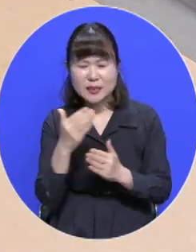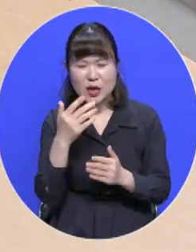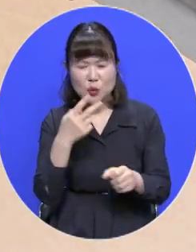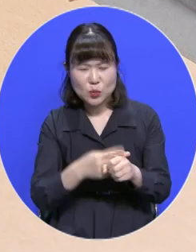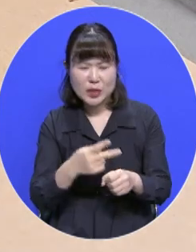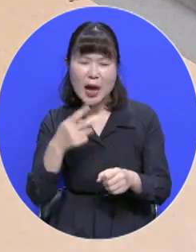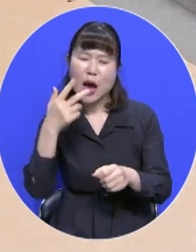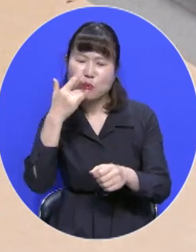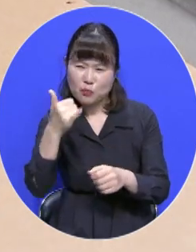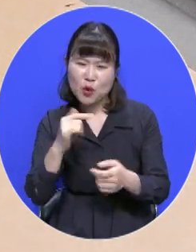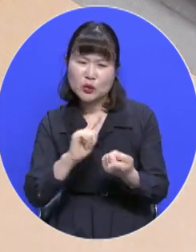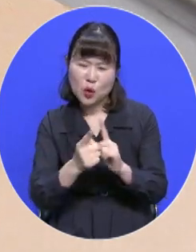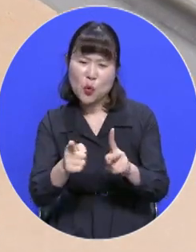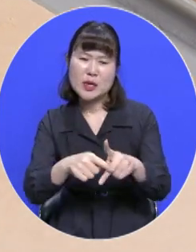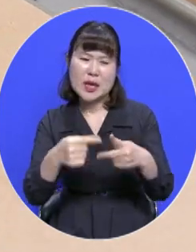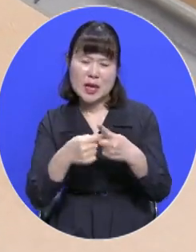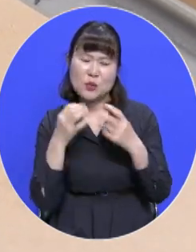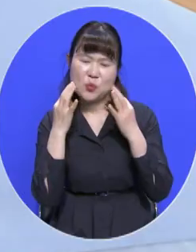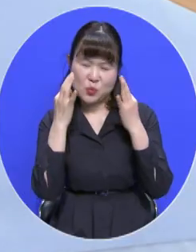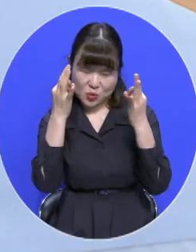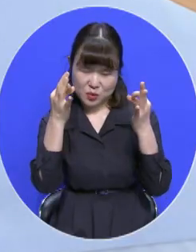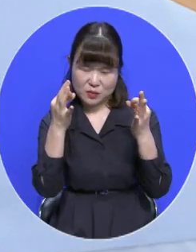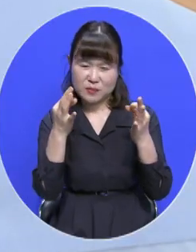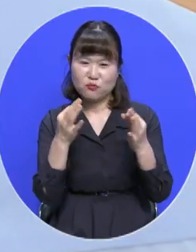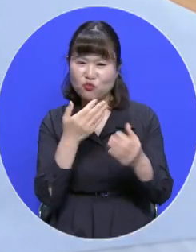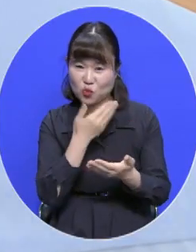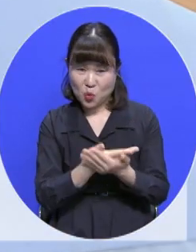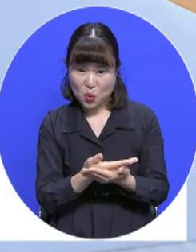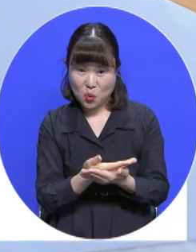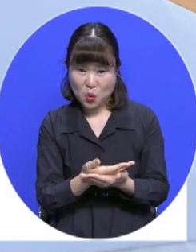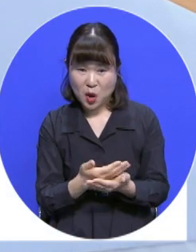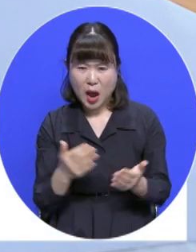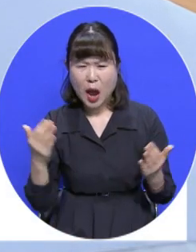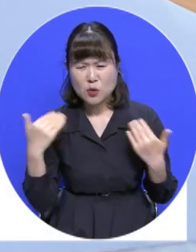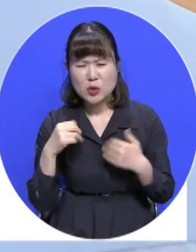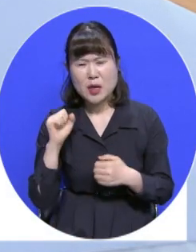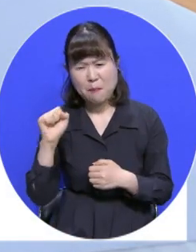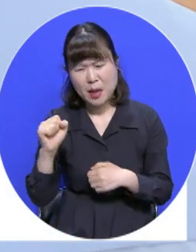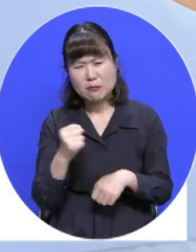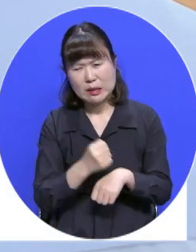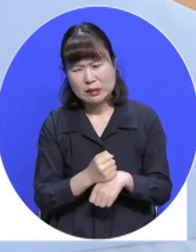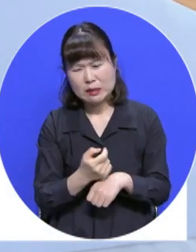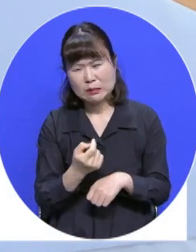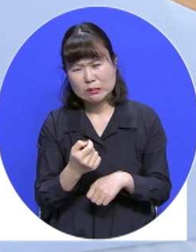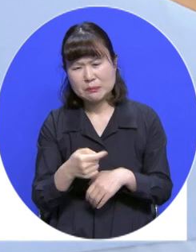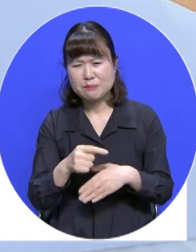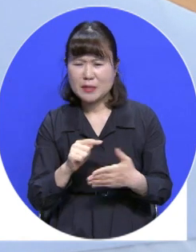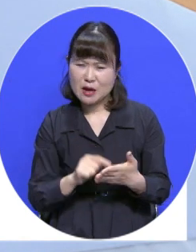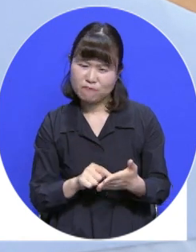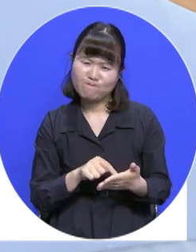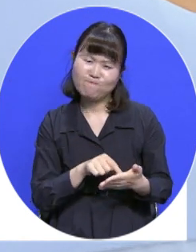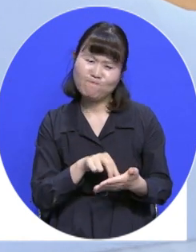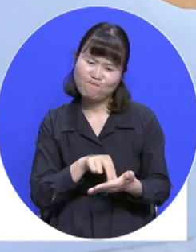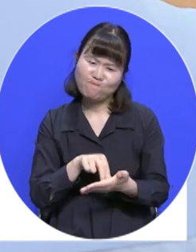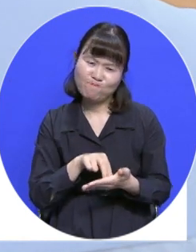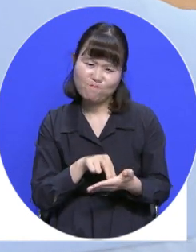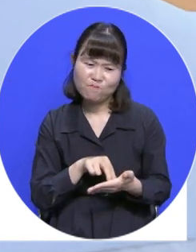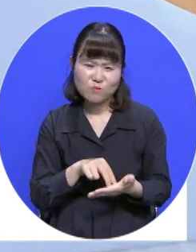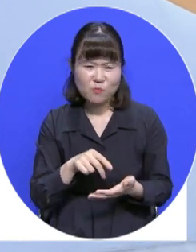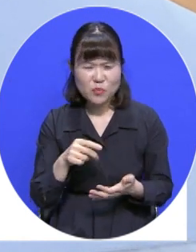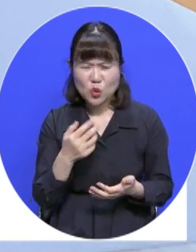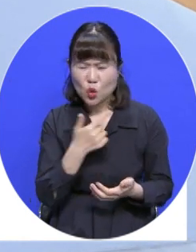서로를 이해하려는 노력에 달렸습니다. 학교에서 캠페인도 하고 하는데 사실은 조금은 씁쓸하더라고요.